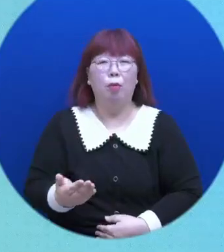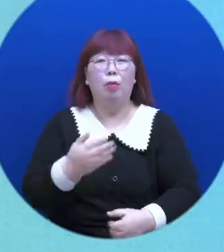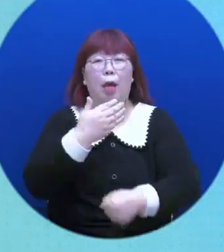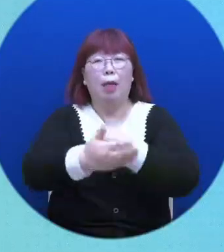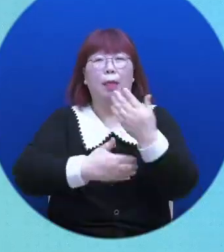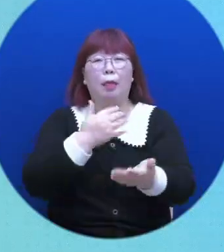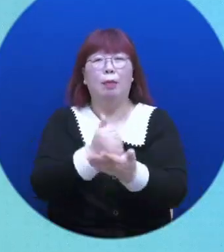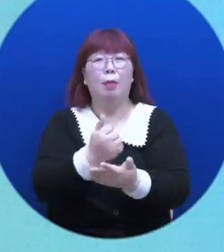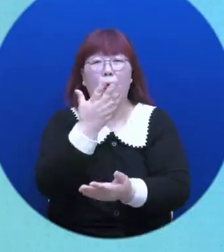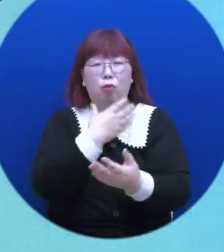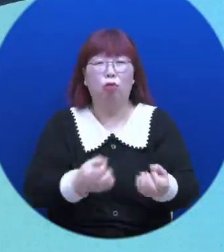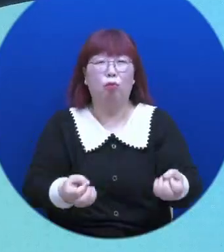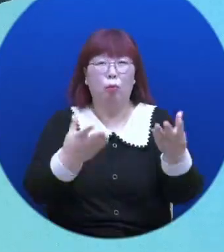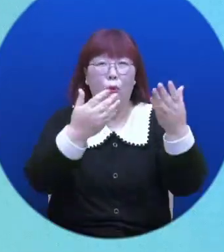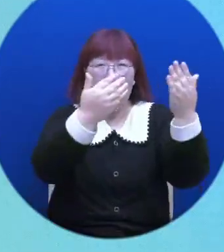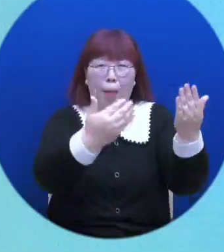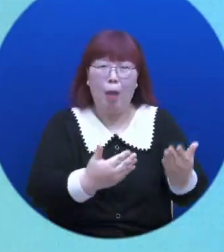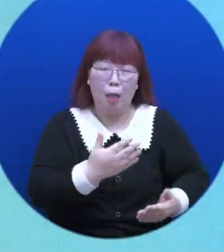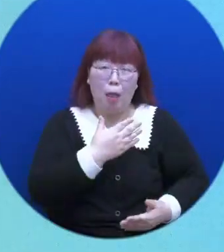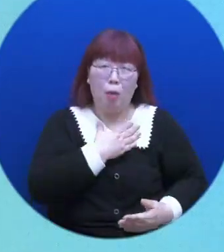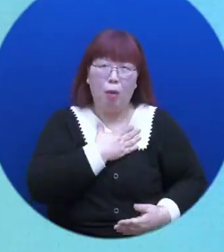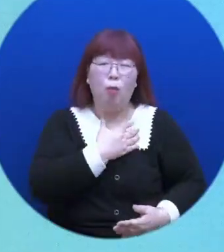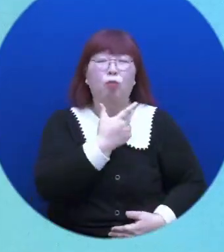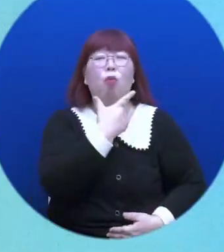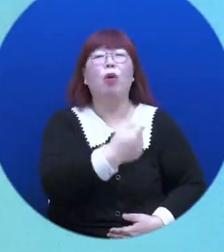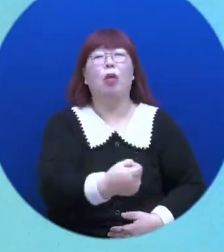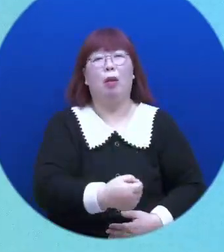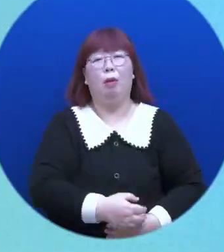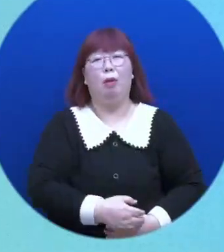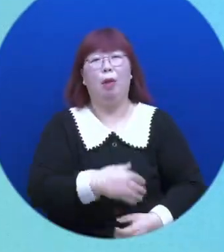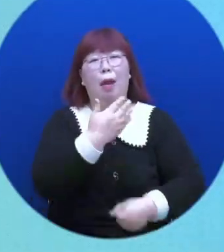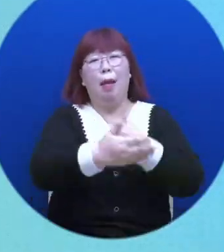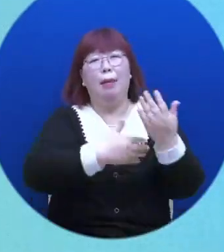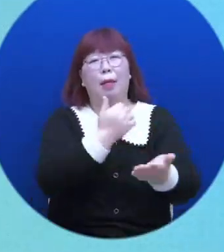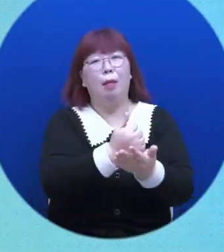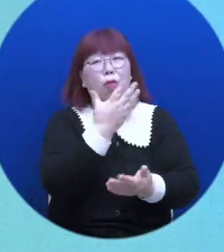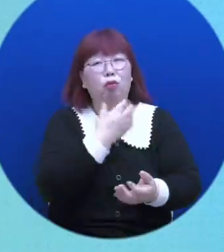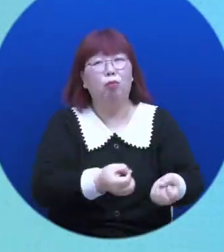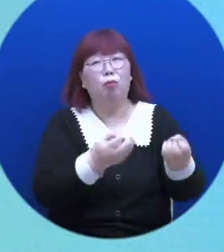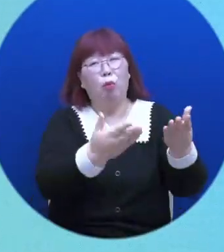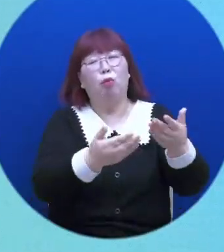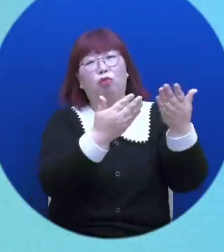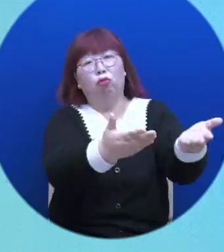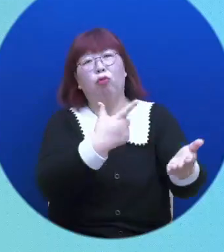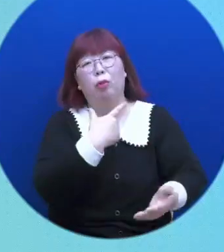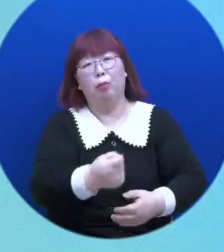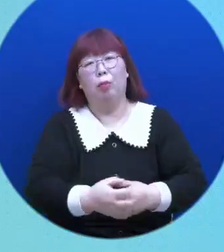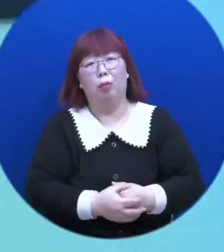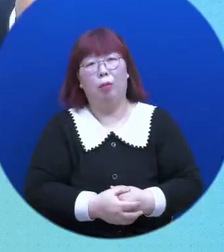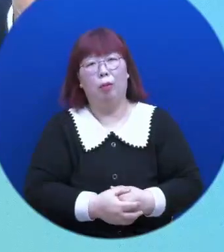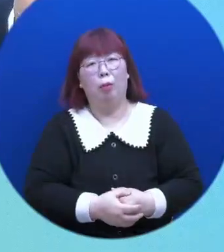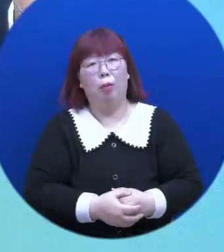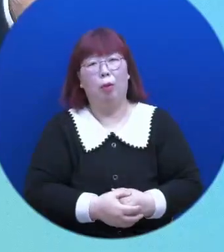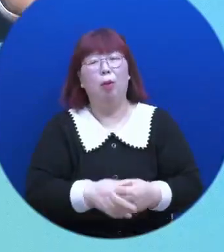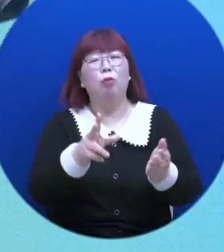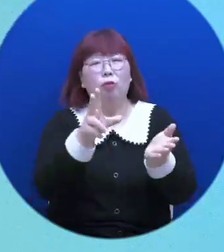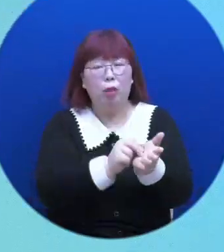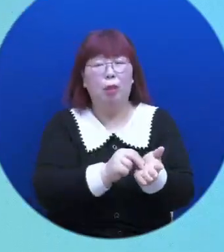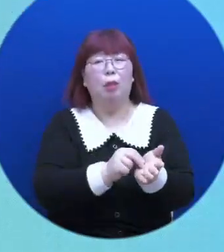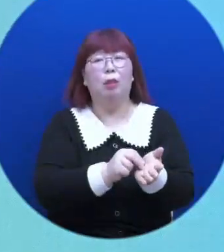하나님의 축복받기를 저와 여러분이 원하고 있잖아요. 하나님은 하나님의 축복 주기를 원하고 있어요.